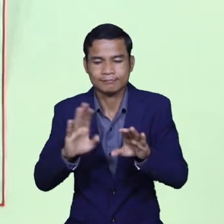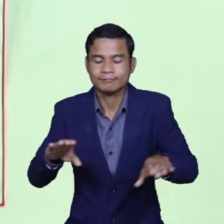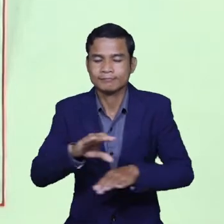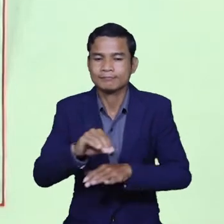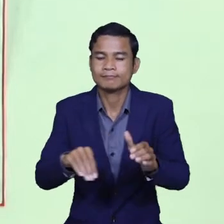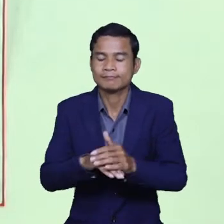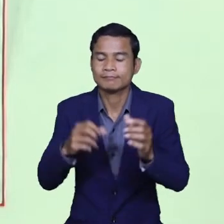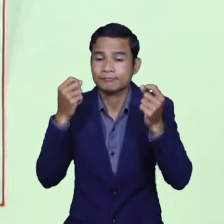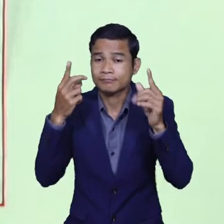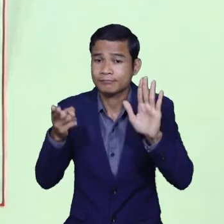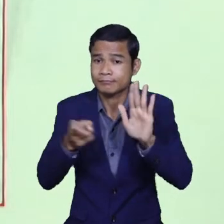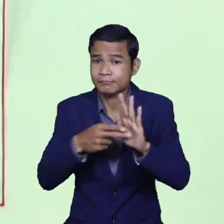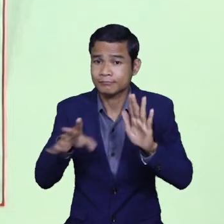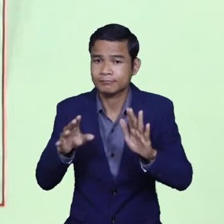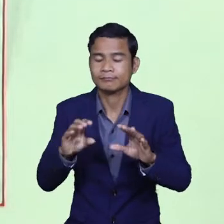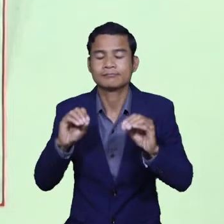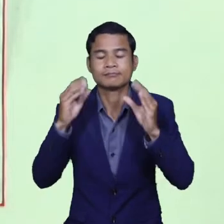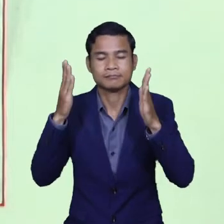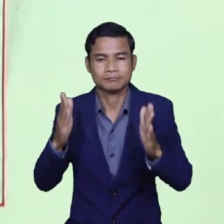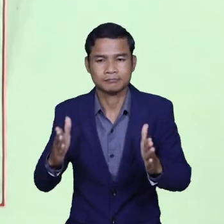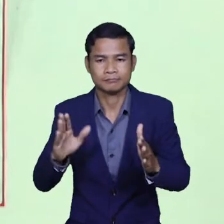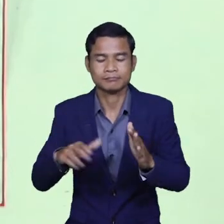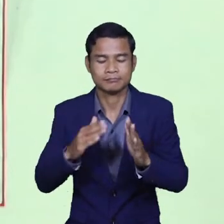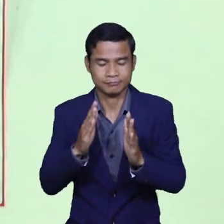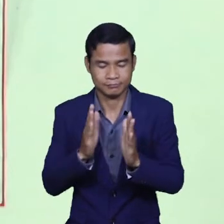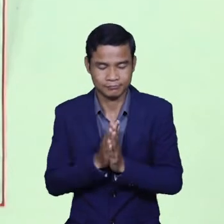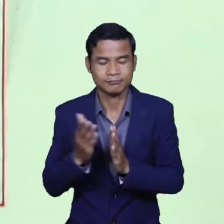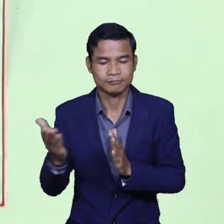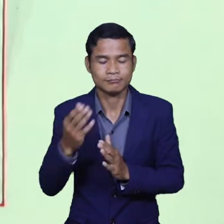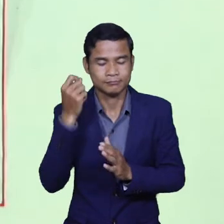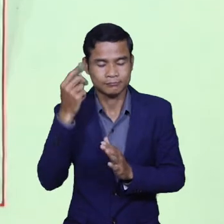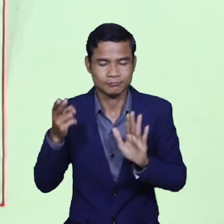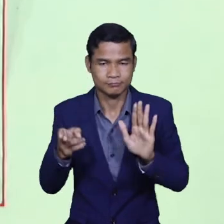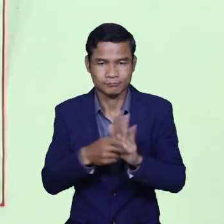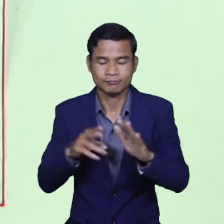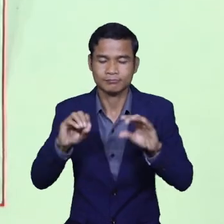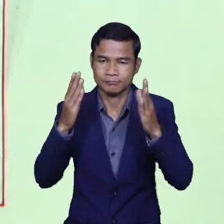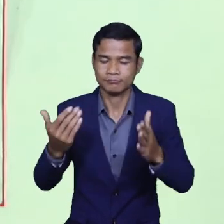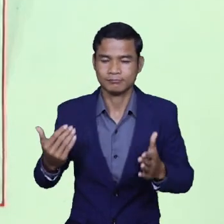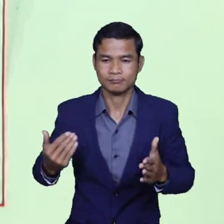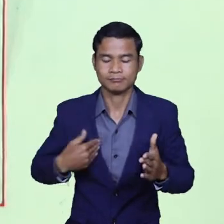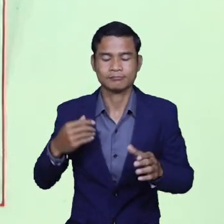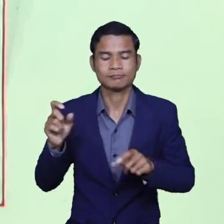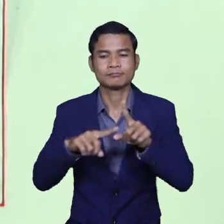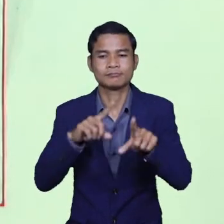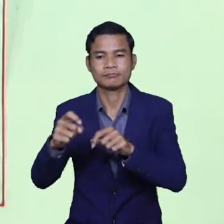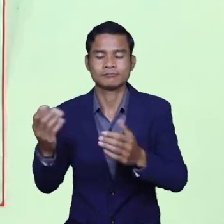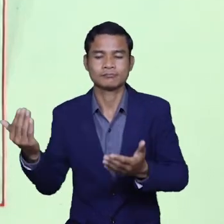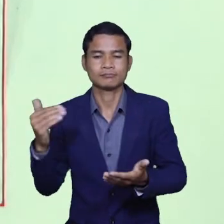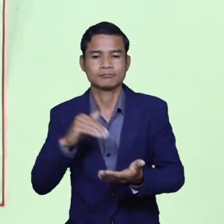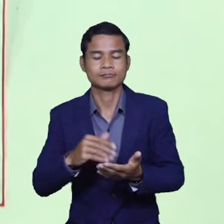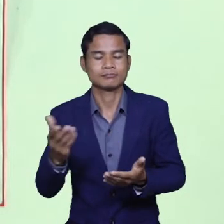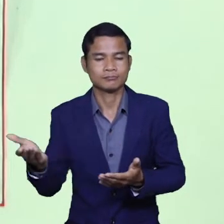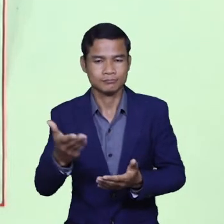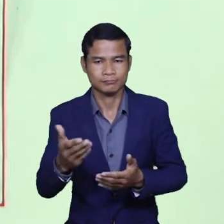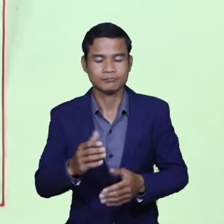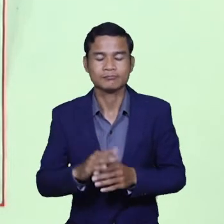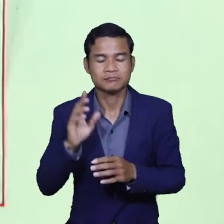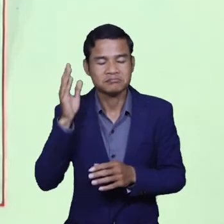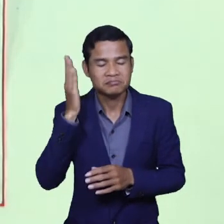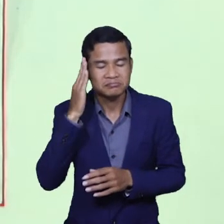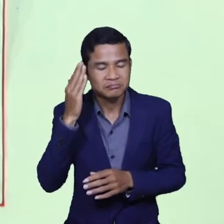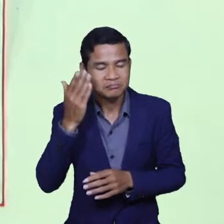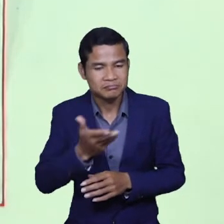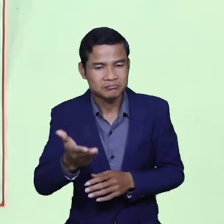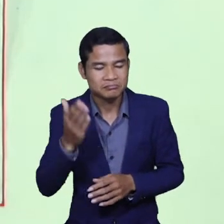ល់ច្បាស់ហើយណាកូនណាចាអរគុណអញ្ចឹងបងកូនចាបានយល់ច្បាស់ហើយចាអ្នកគ្រូនឹងមានចាសំណួរសួរទៅកាន់កូនកូនទាំងអស់គ្នាដើម្បីឲ្យដឹងថា